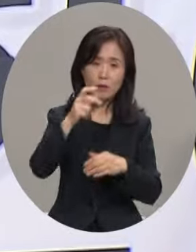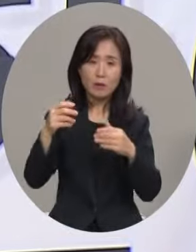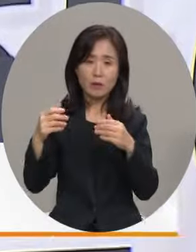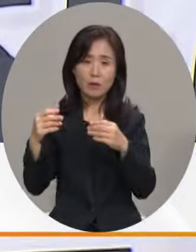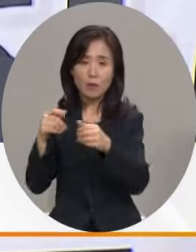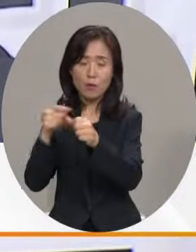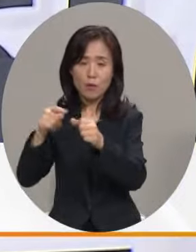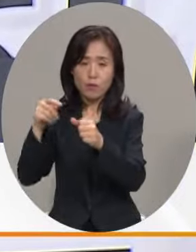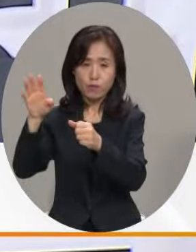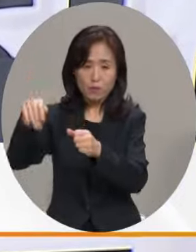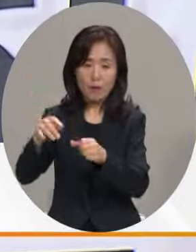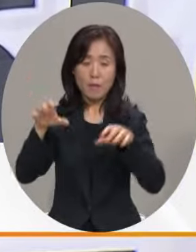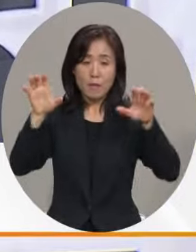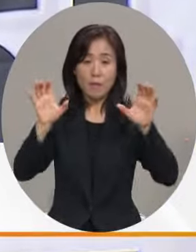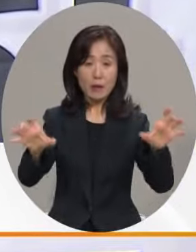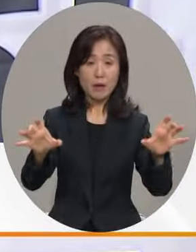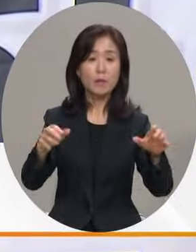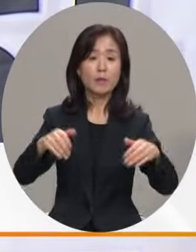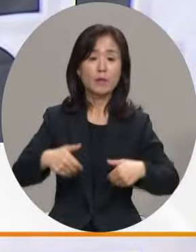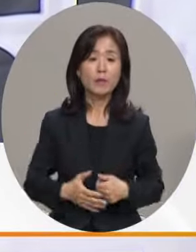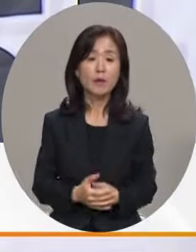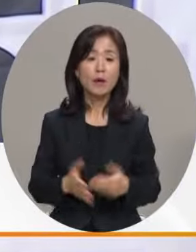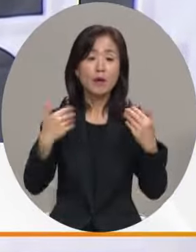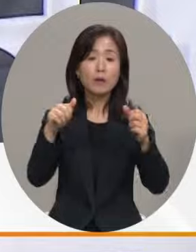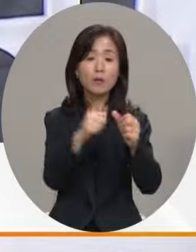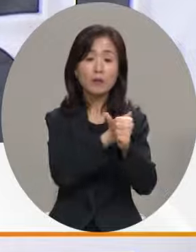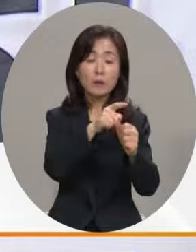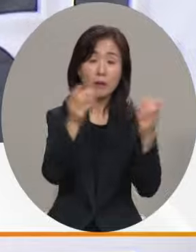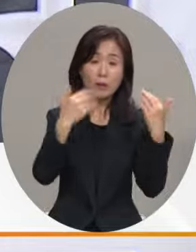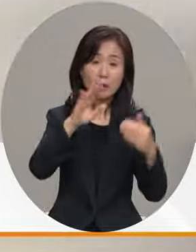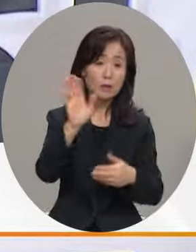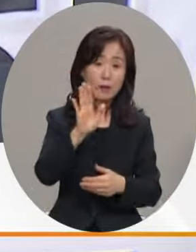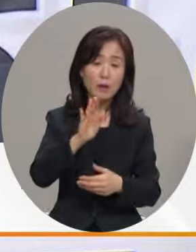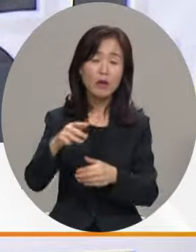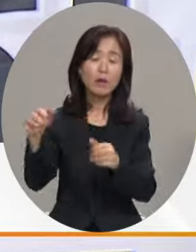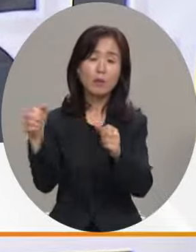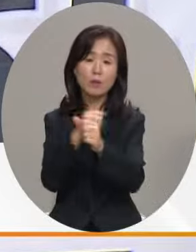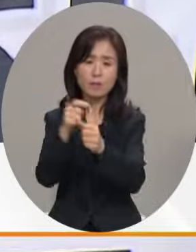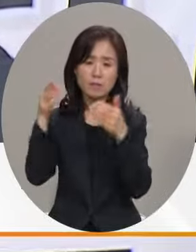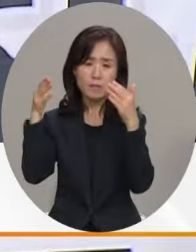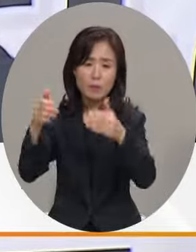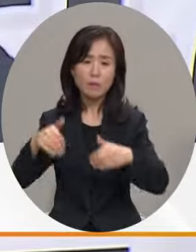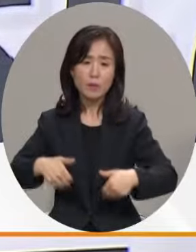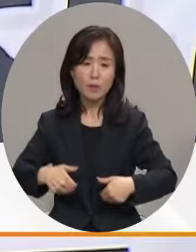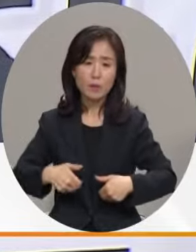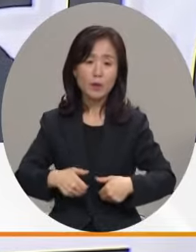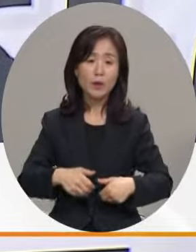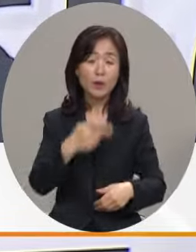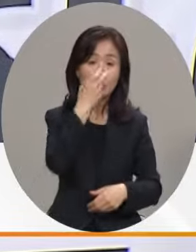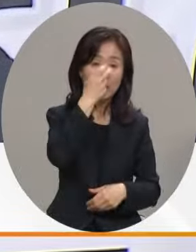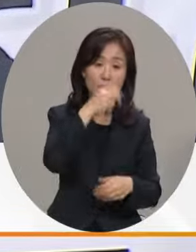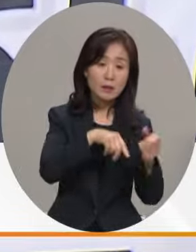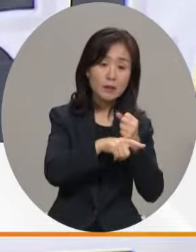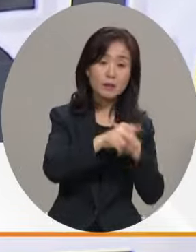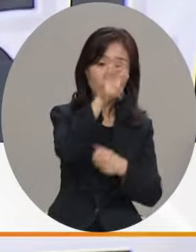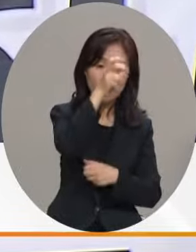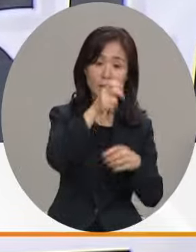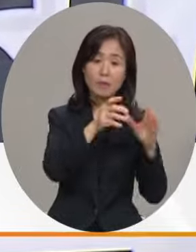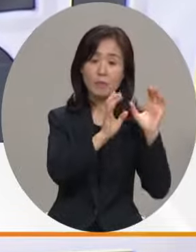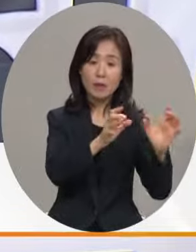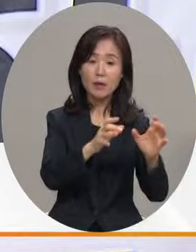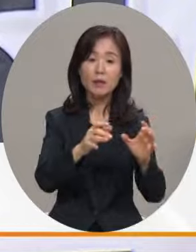학교폭력은 학교가 아닌 폭력의 방점을 찍어야 한다. 조사는 경찰이, 사안 처리는 교육청이 해야